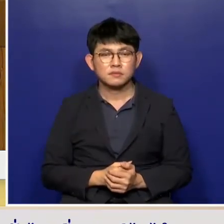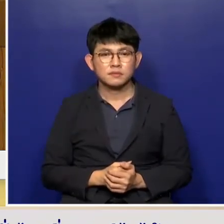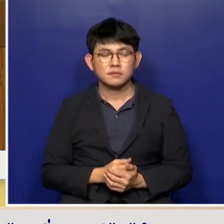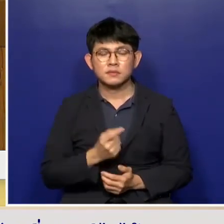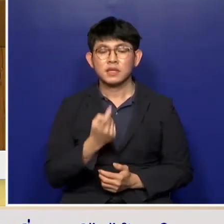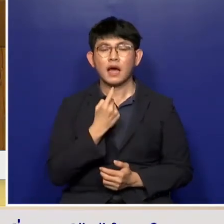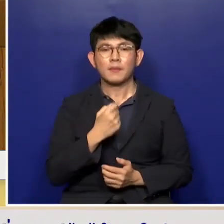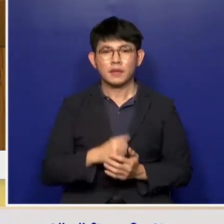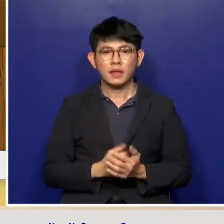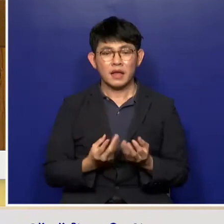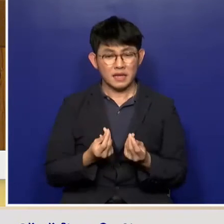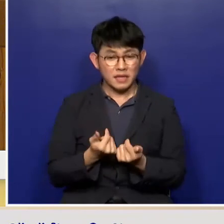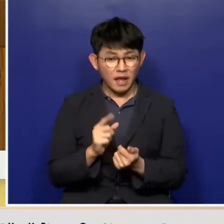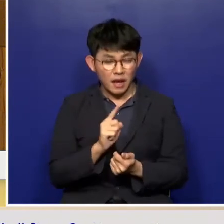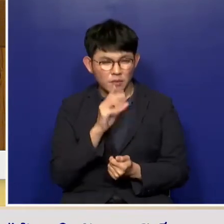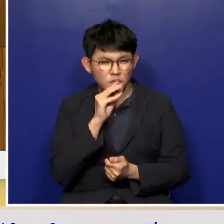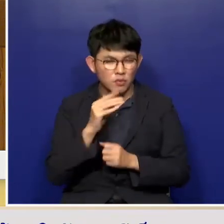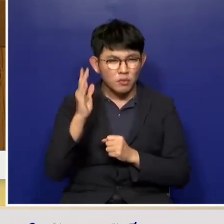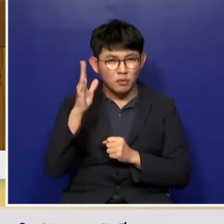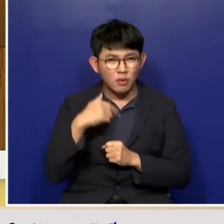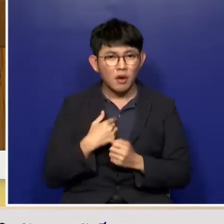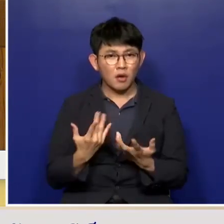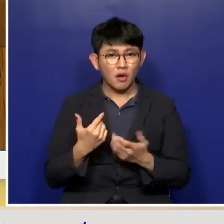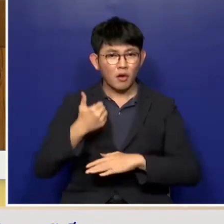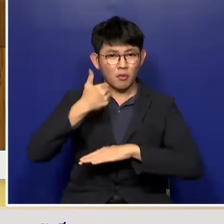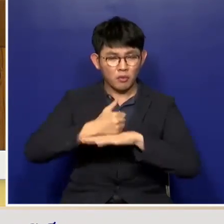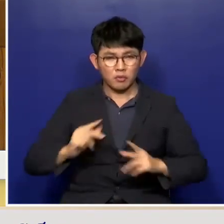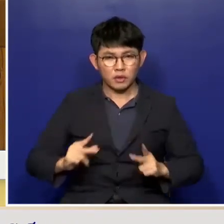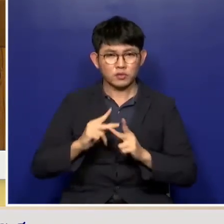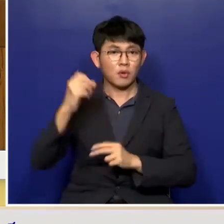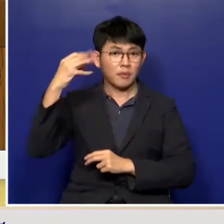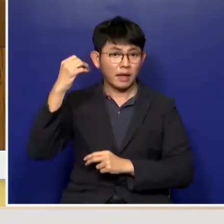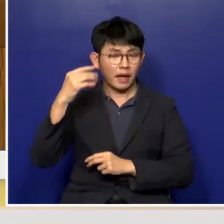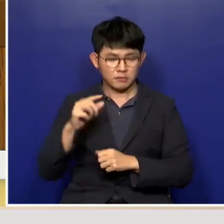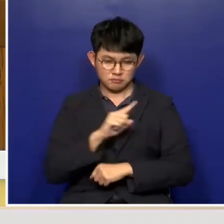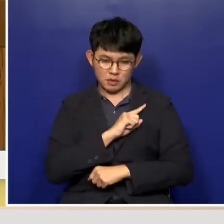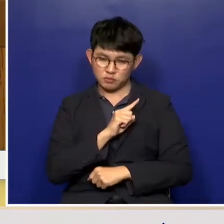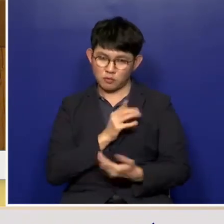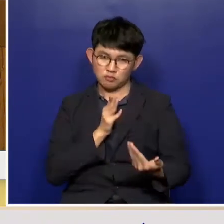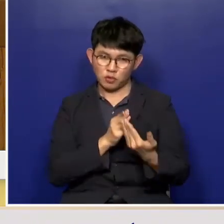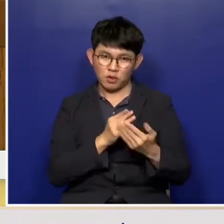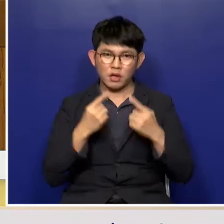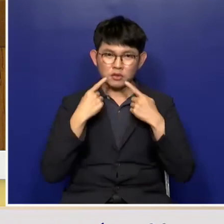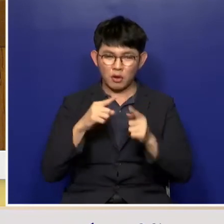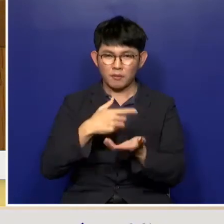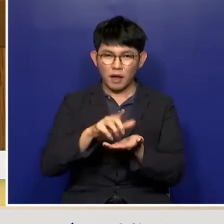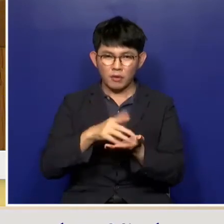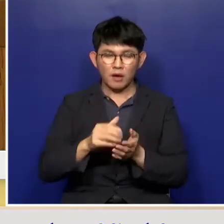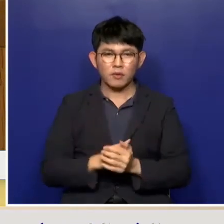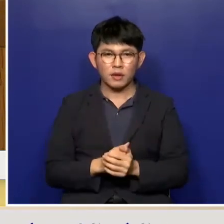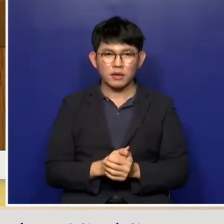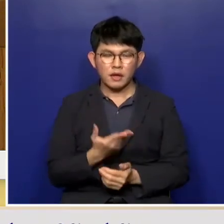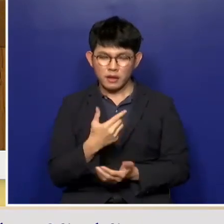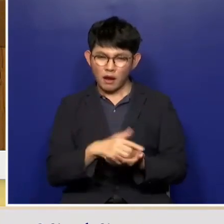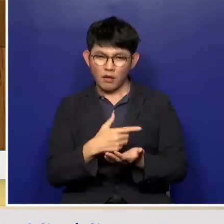ถามเดีว เดียรเมรด่ ๆ คนทพูมัหมดพ nossosล้บพลงการผ้านแล miaเข Ungarn บทนิ